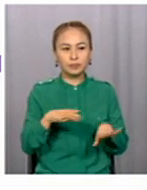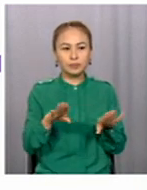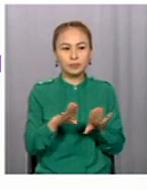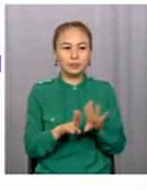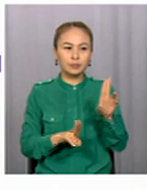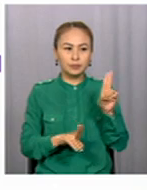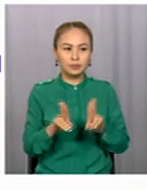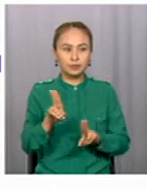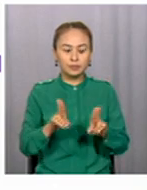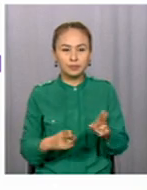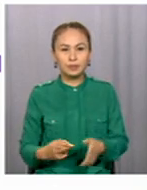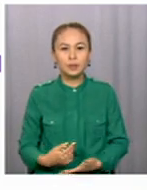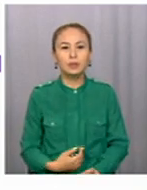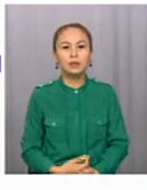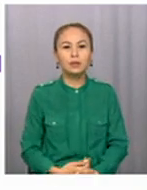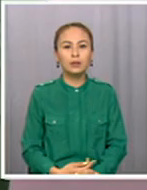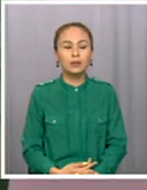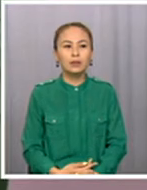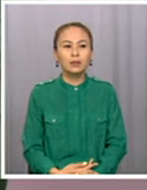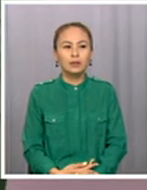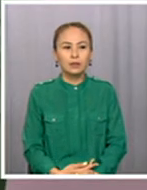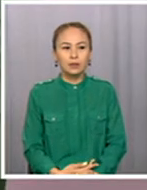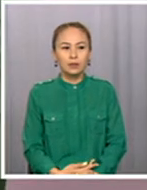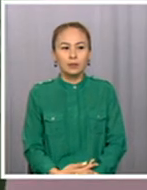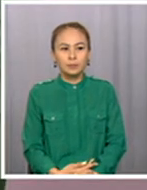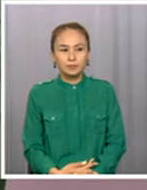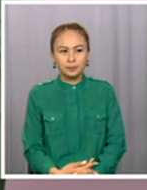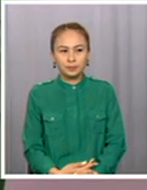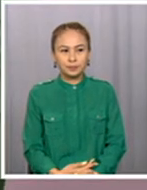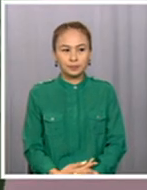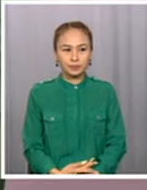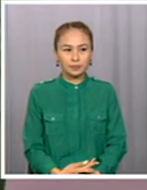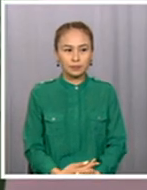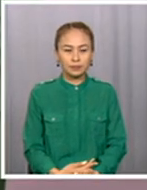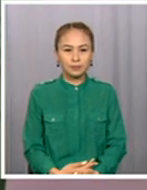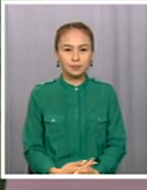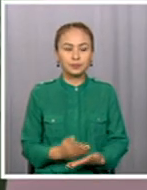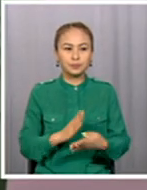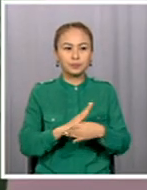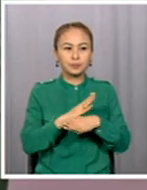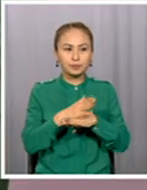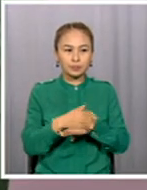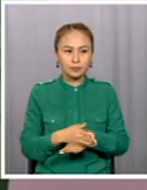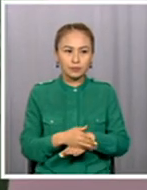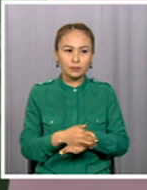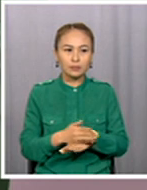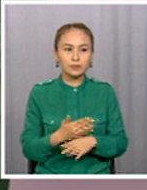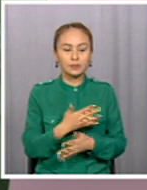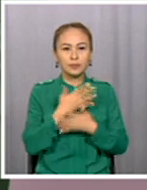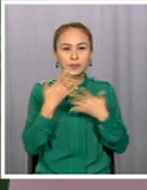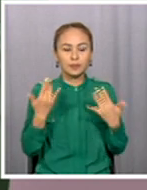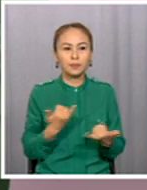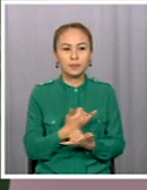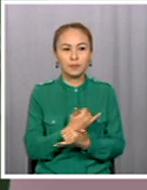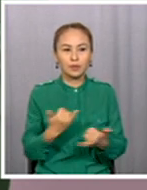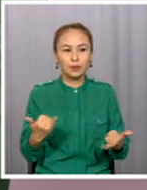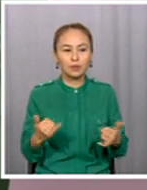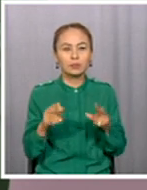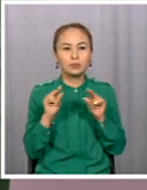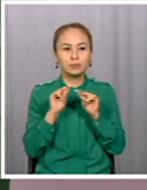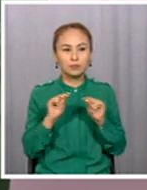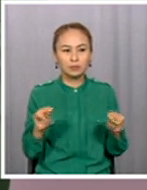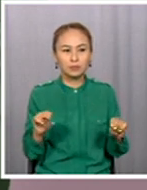отанымыз, өз болмысымыз, салт-дәстүріміз, қонақ жайлылық,